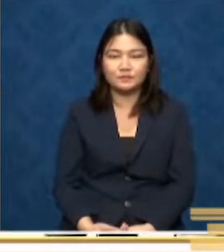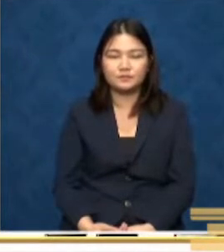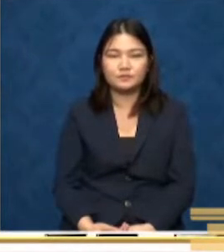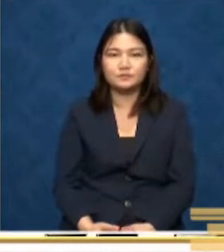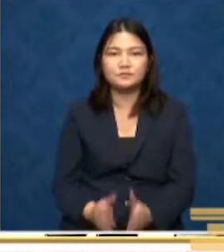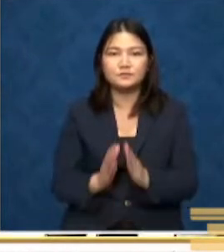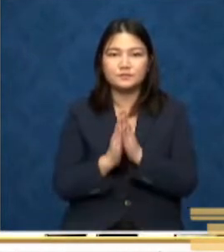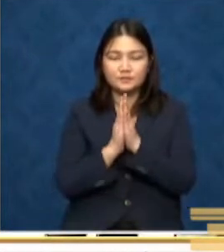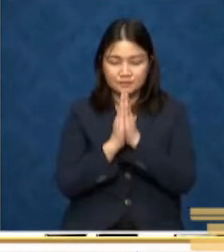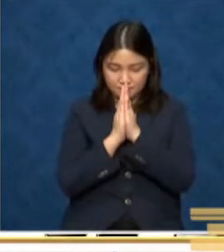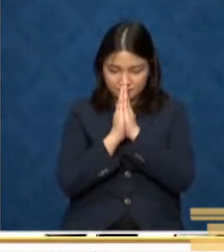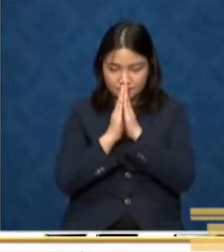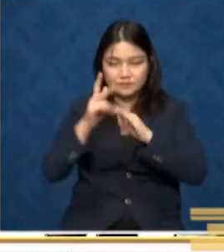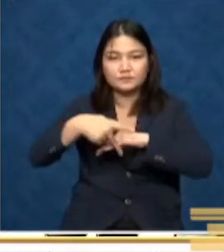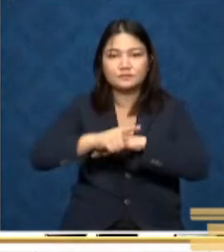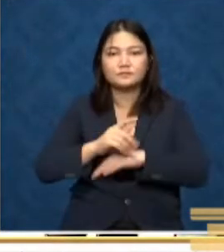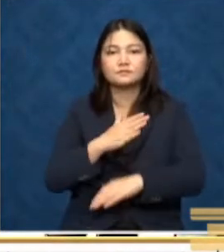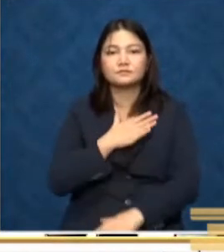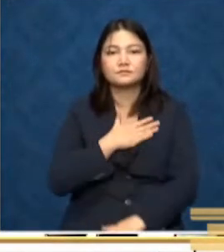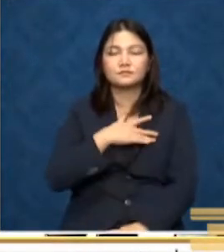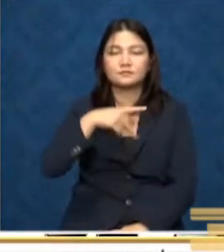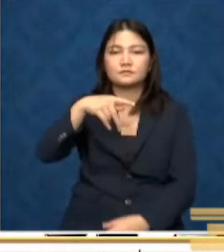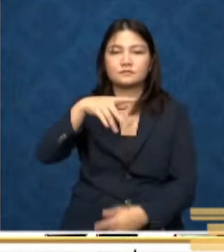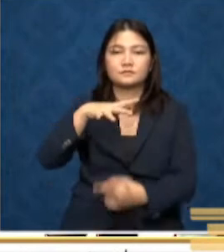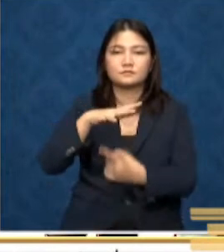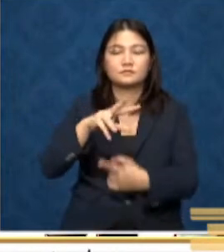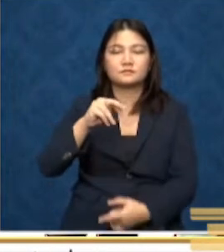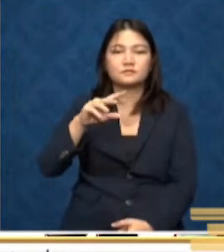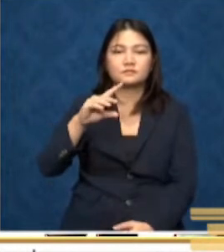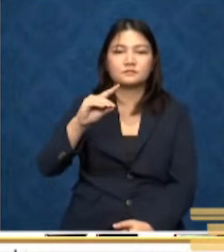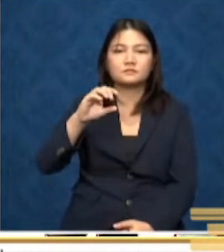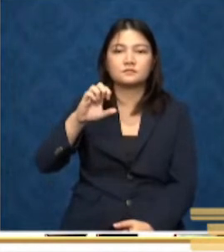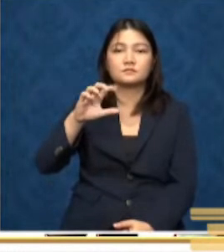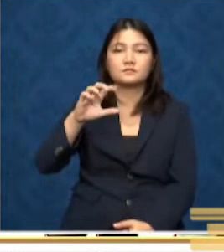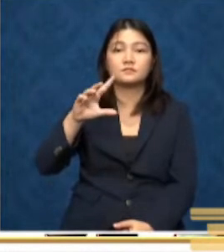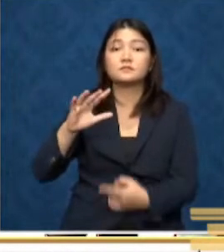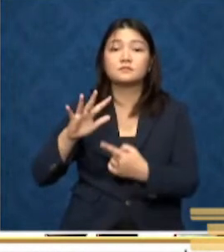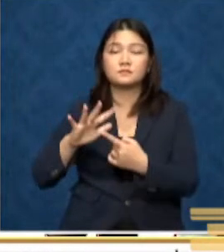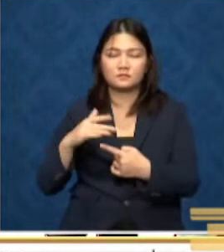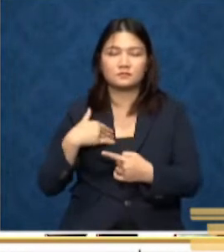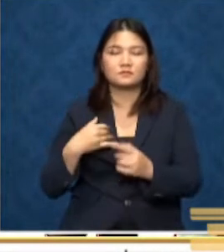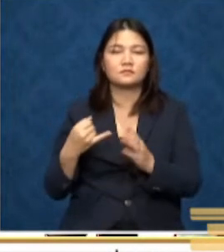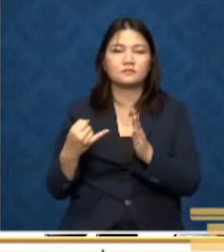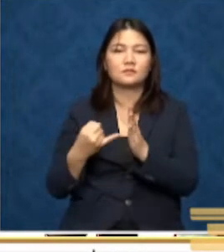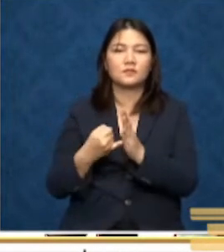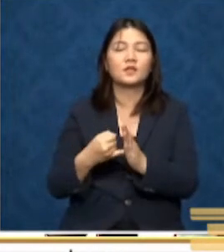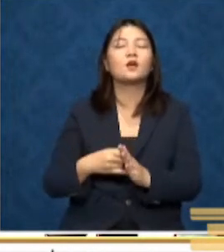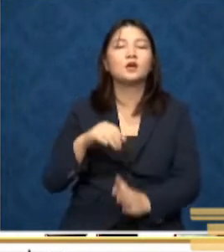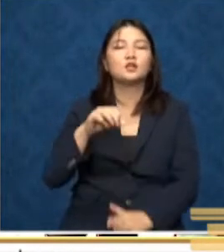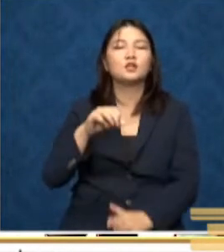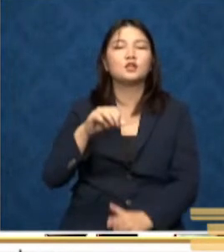เรียนประธานที่เคารพดิฉันพนิดามงคลสวัสดิ์สมาชิกสภาผู้แทนราษฎรสมุทรปราการเขต1พรรคก้าวไกล